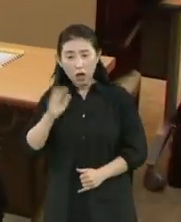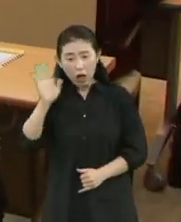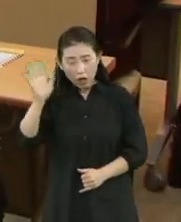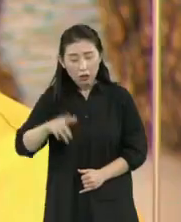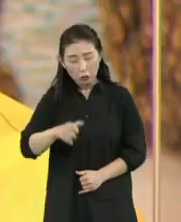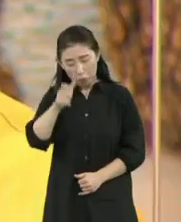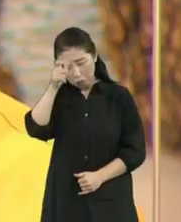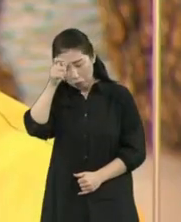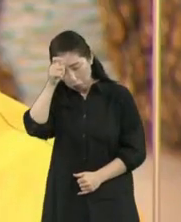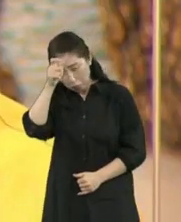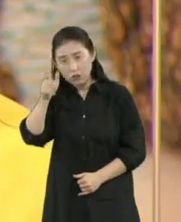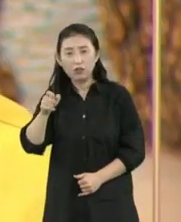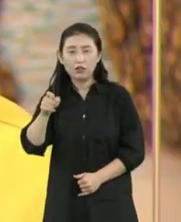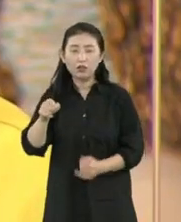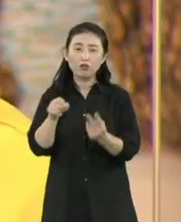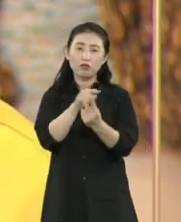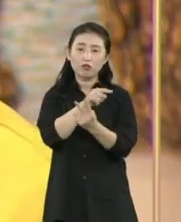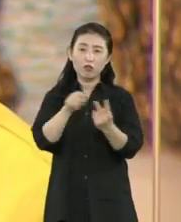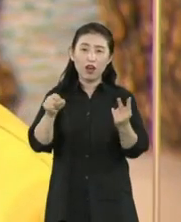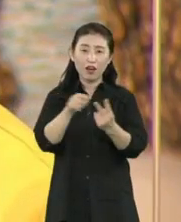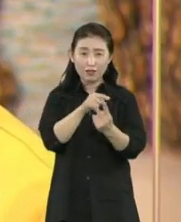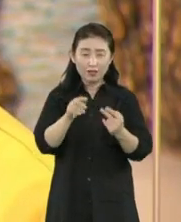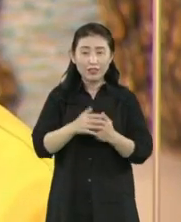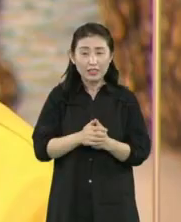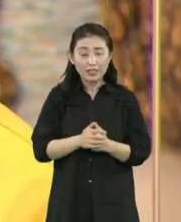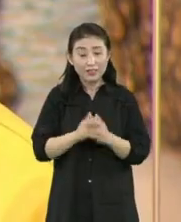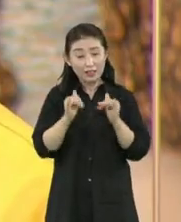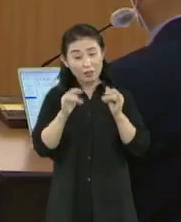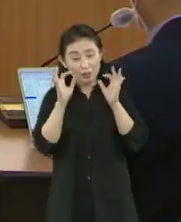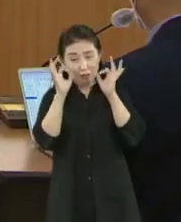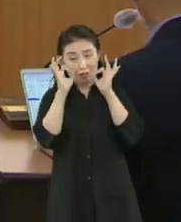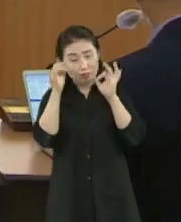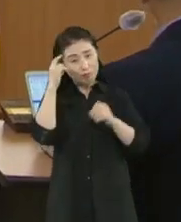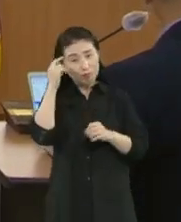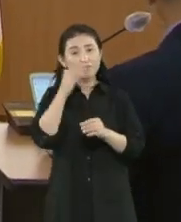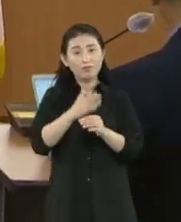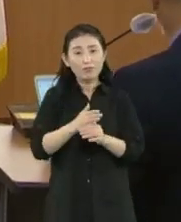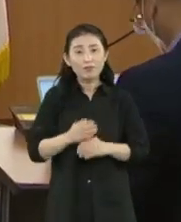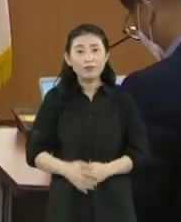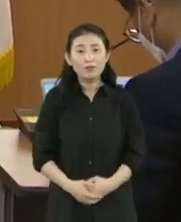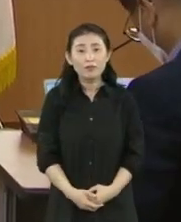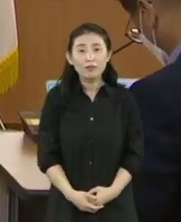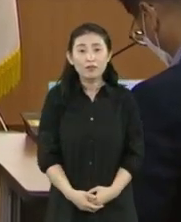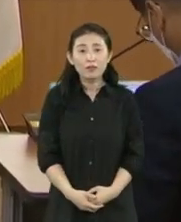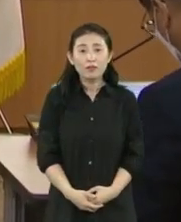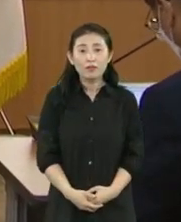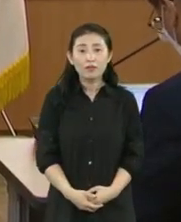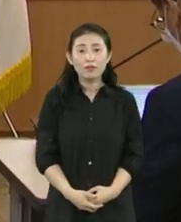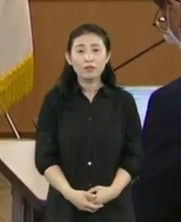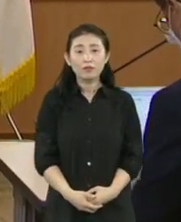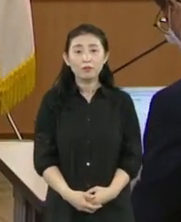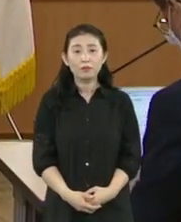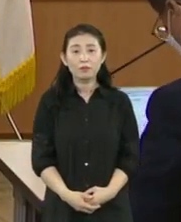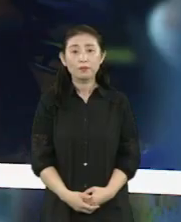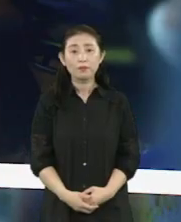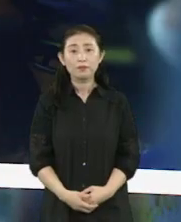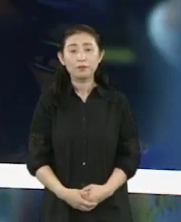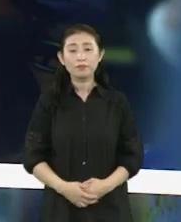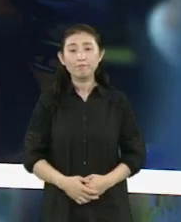내세운 불통행정이라는 두 가지 상반된 시각이 엇갈리고 있습니다. TJB 강진원입니다.